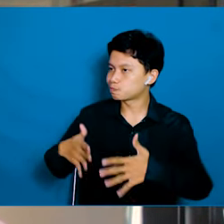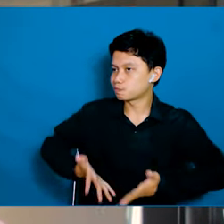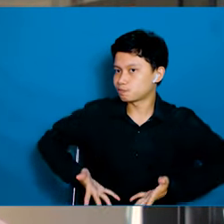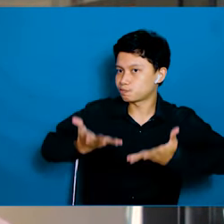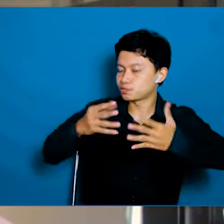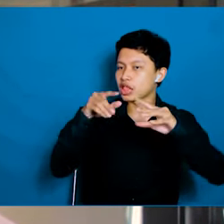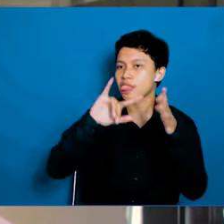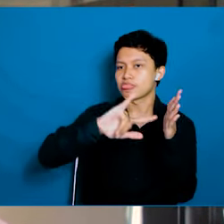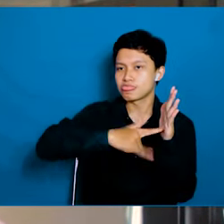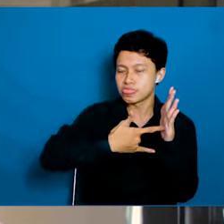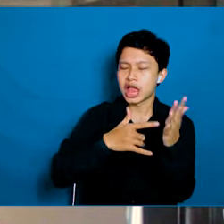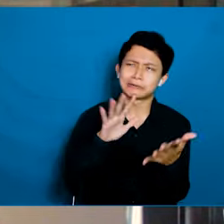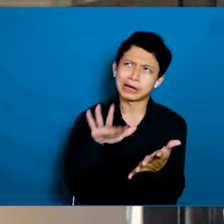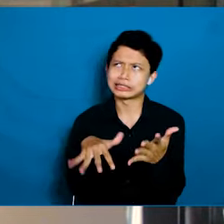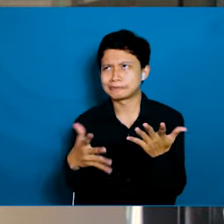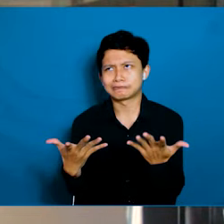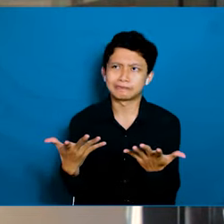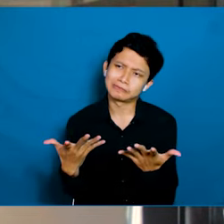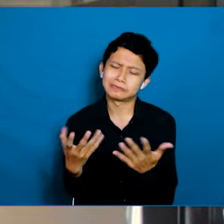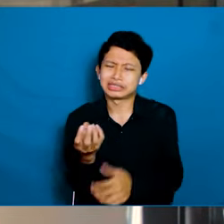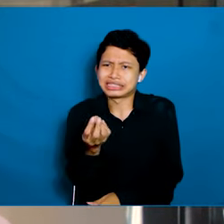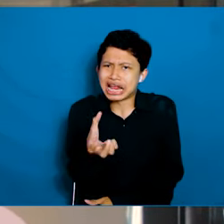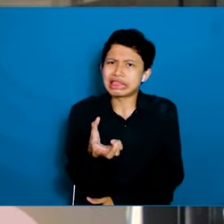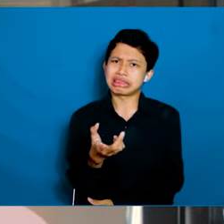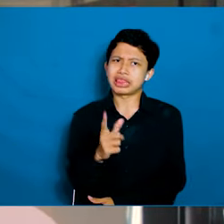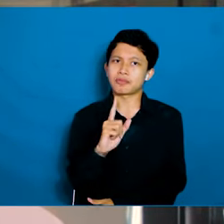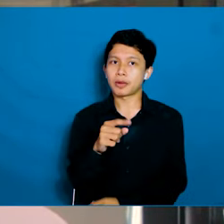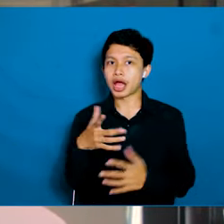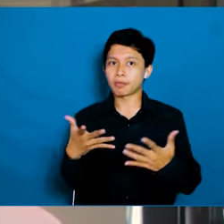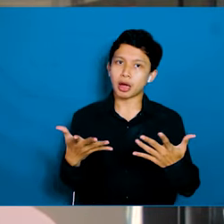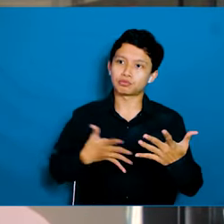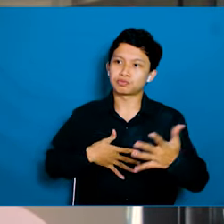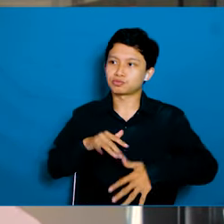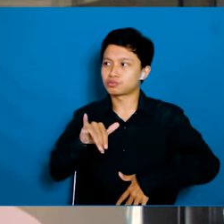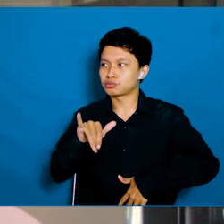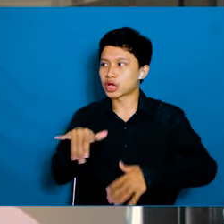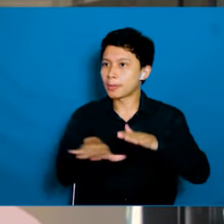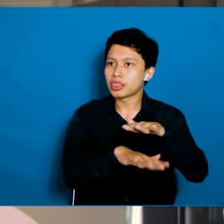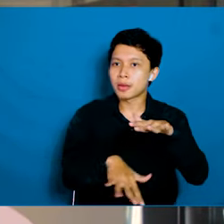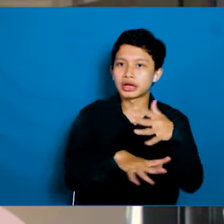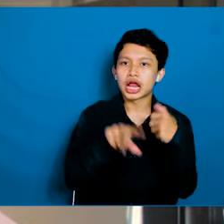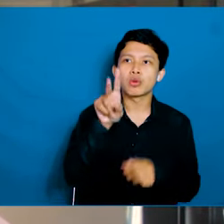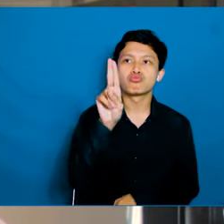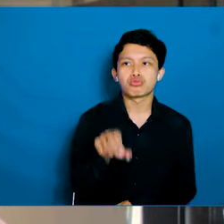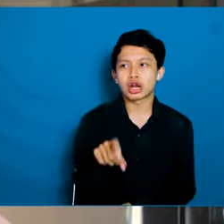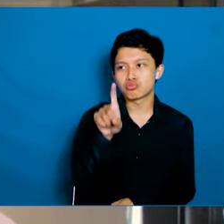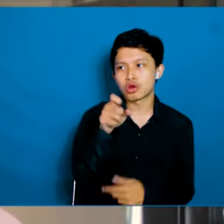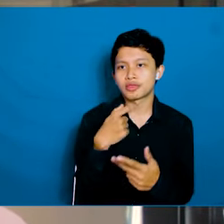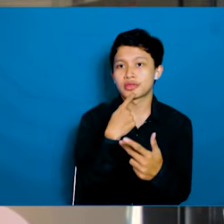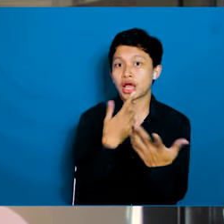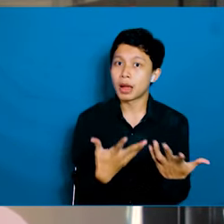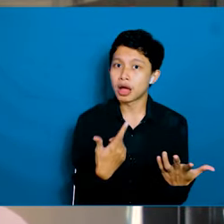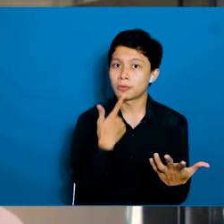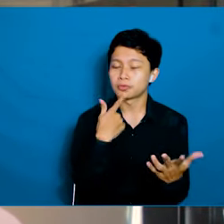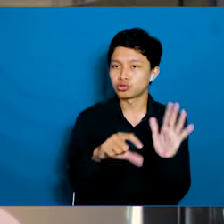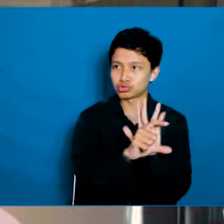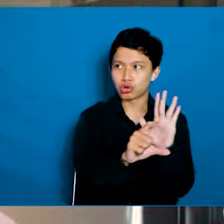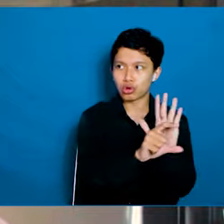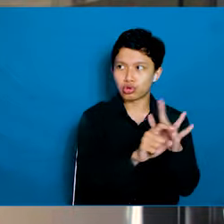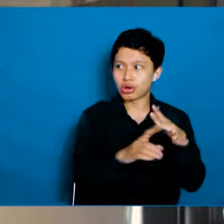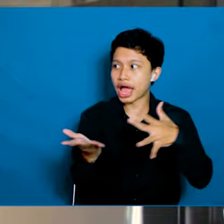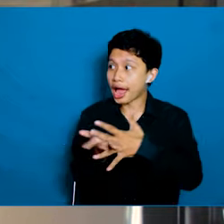juga sangat sangat sedikit sekali, dan BIMTEK-nya itu bukan pada kebutuhan-kebutuhan